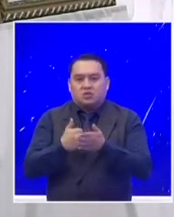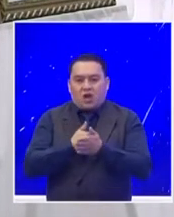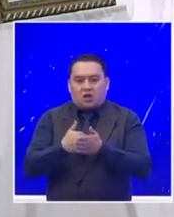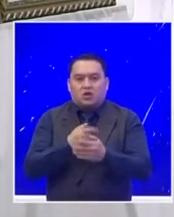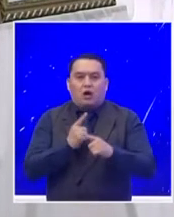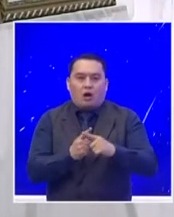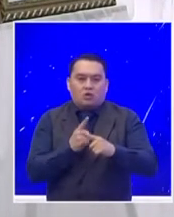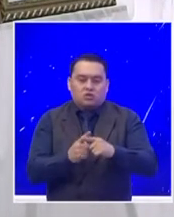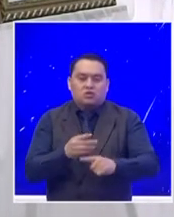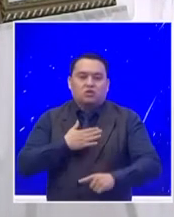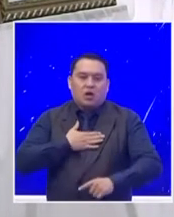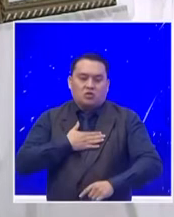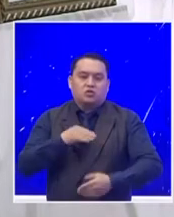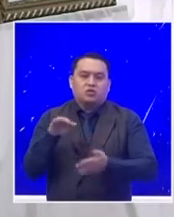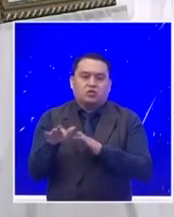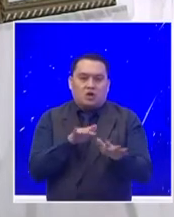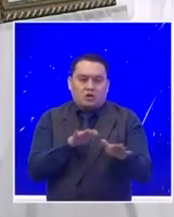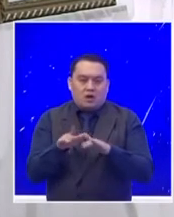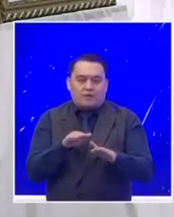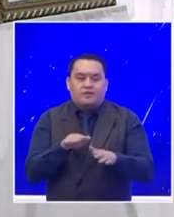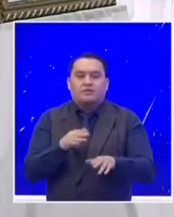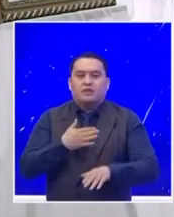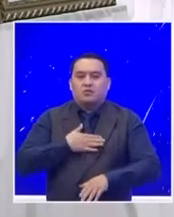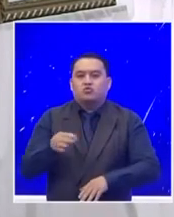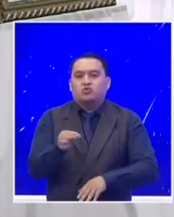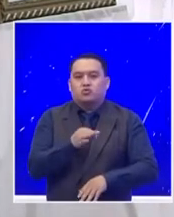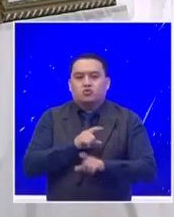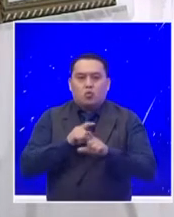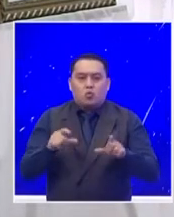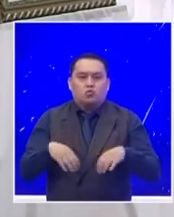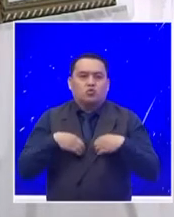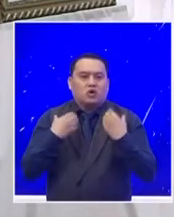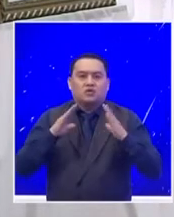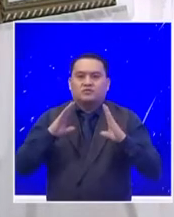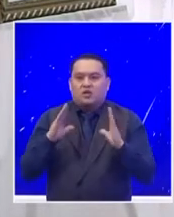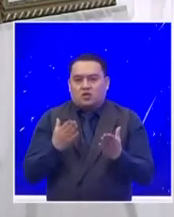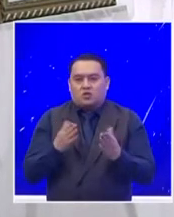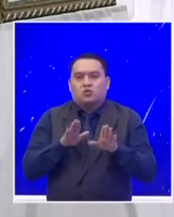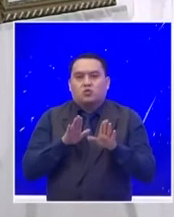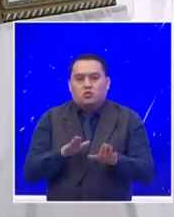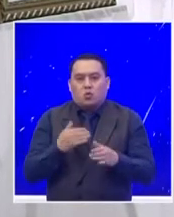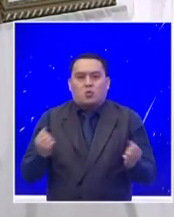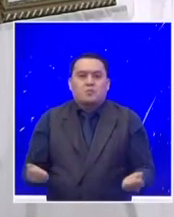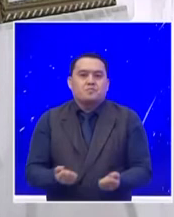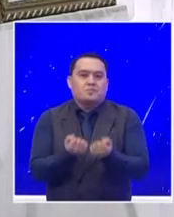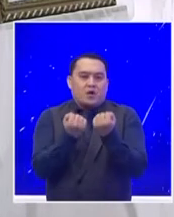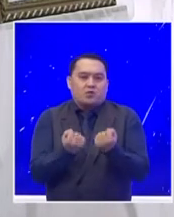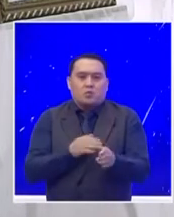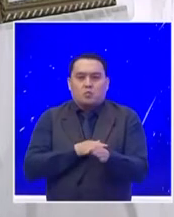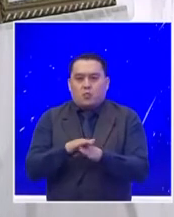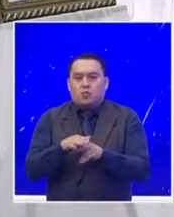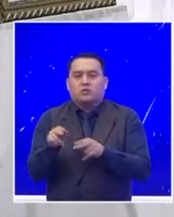положительную оценку нашей деятельности. Еще несколько лет назад наша школа была в плачевном состоянии, и лишь благодаря его поддержке она